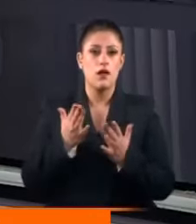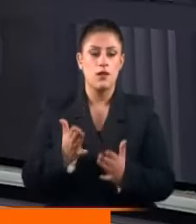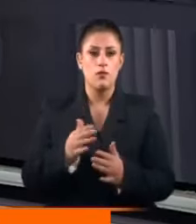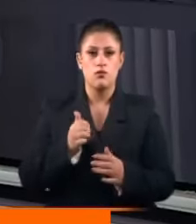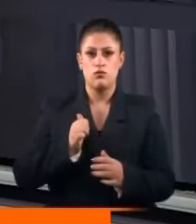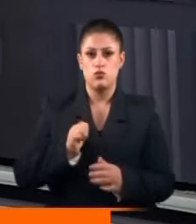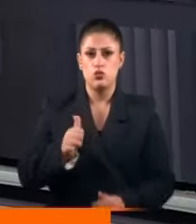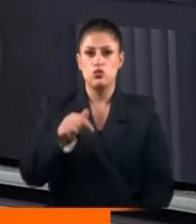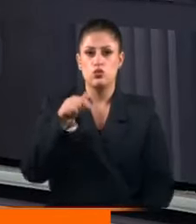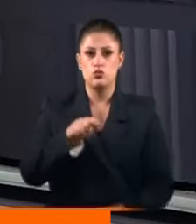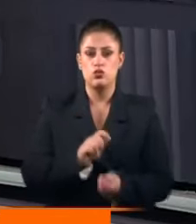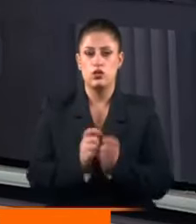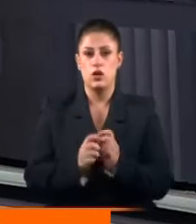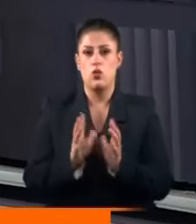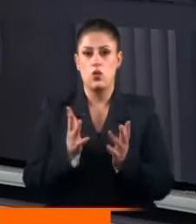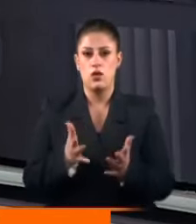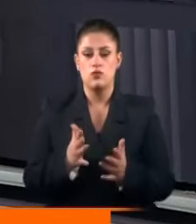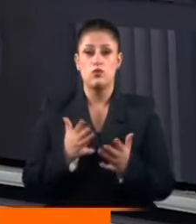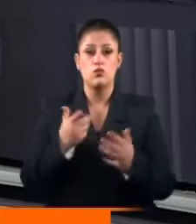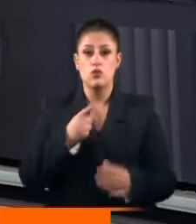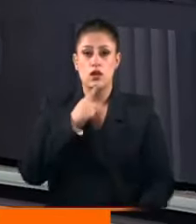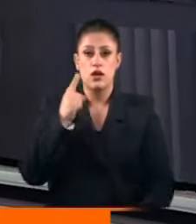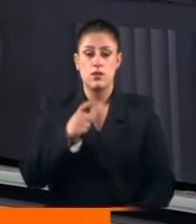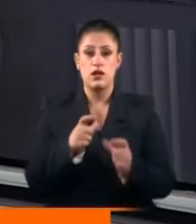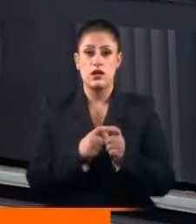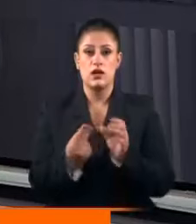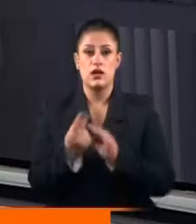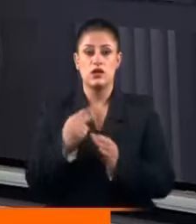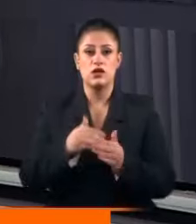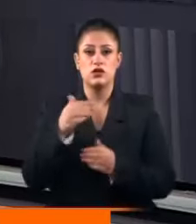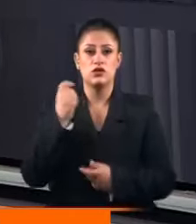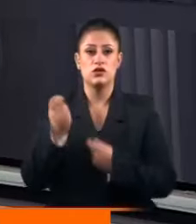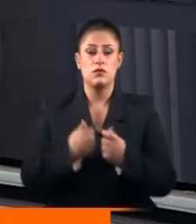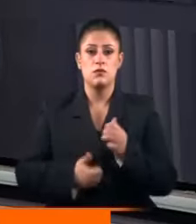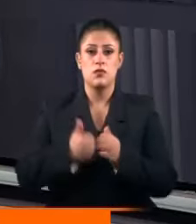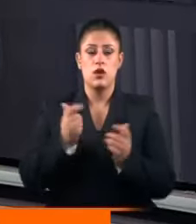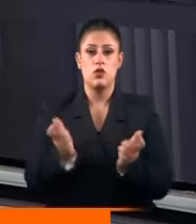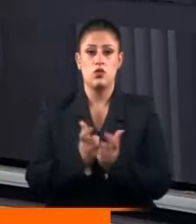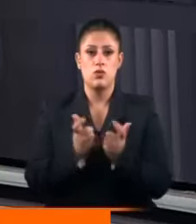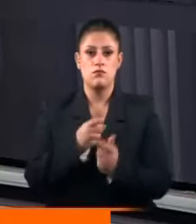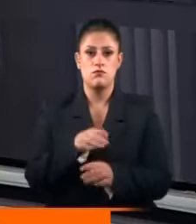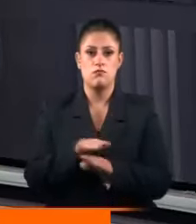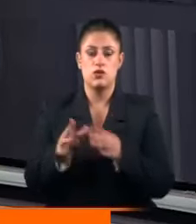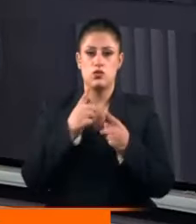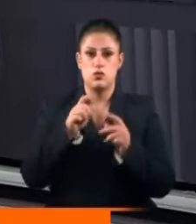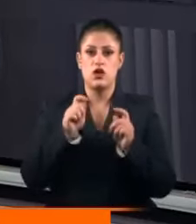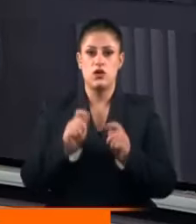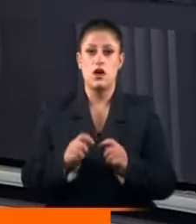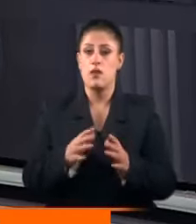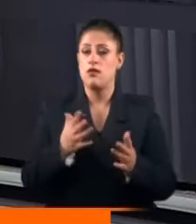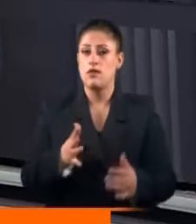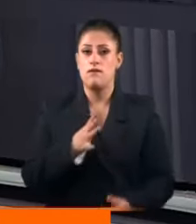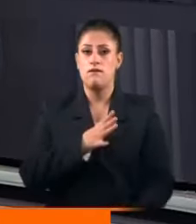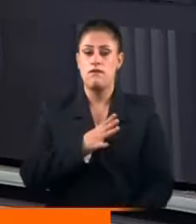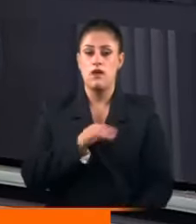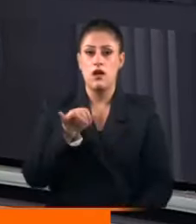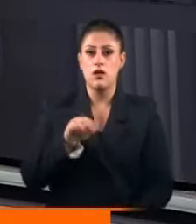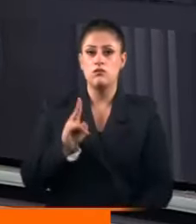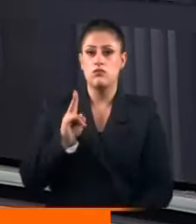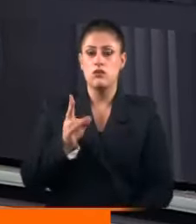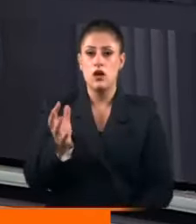önümüzdeki günlerde bu durum değişebilir. Zira bu emir G7 Dışişleri Bakanları toplantısında da masaya yatırılacak. Ama ne var ki